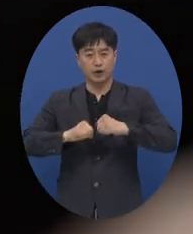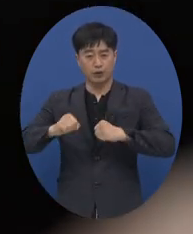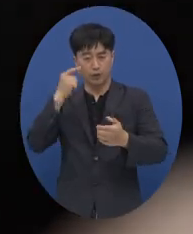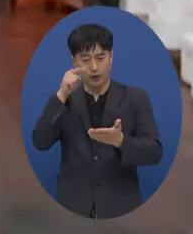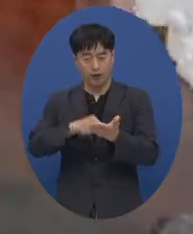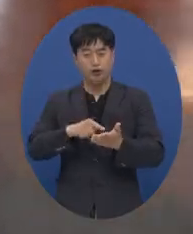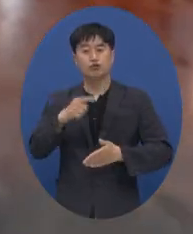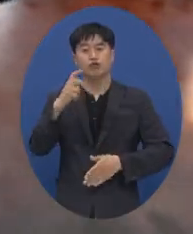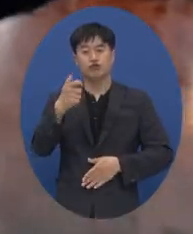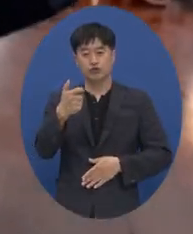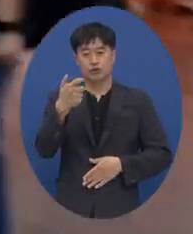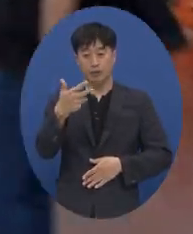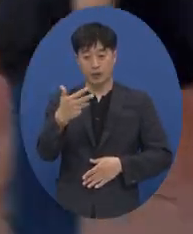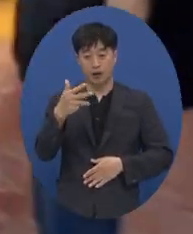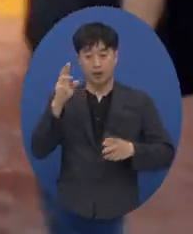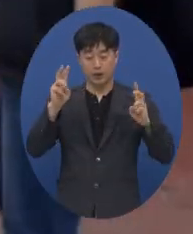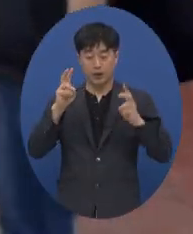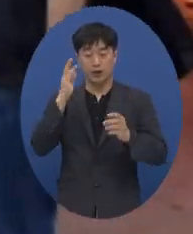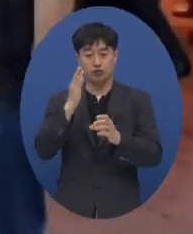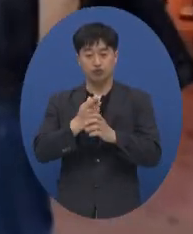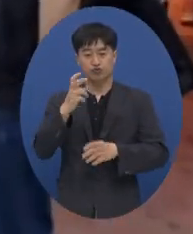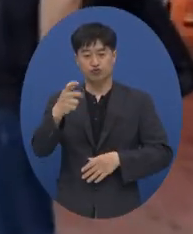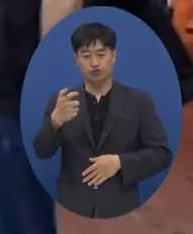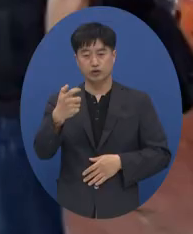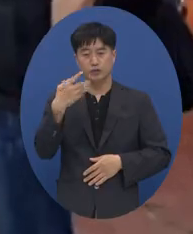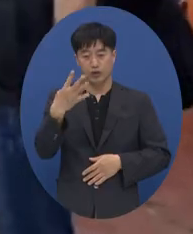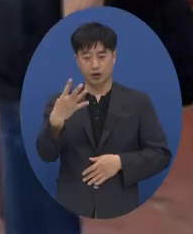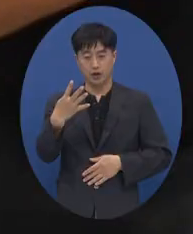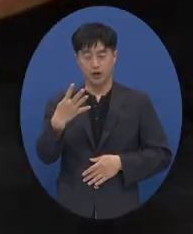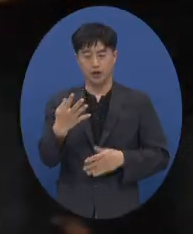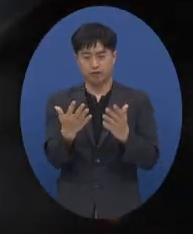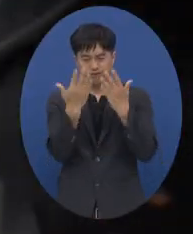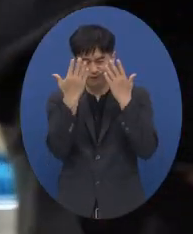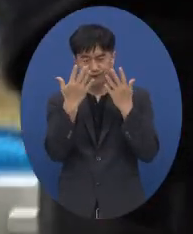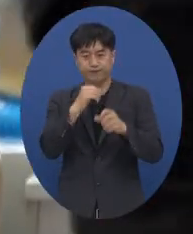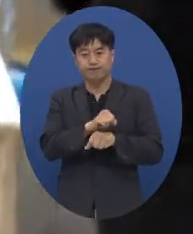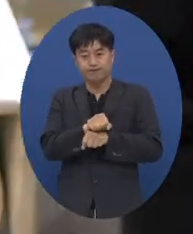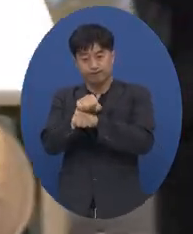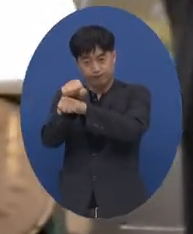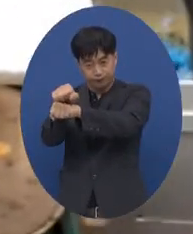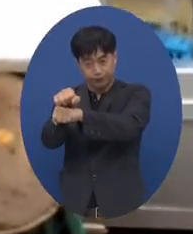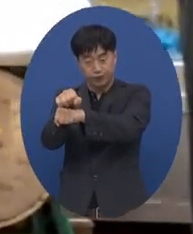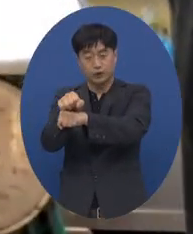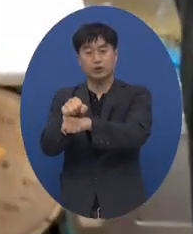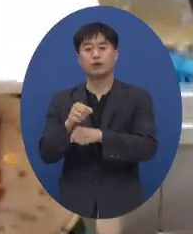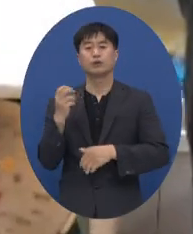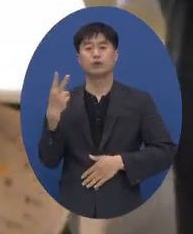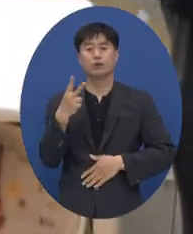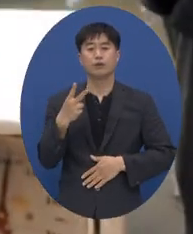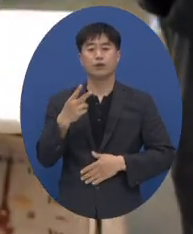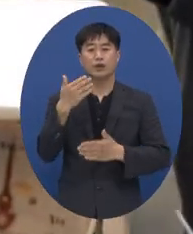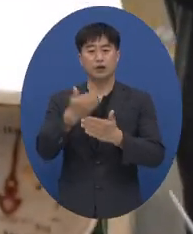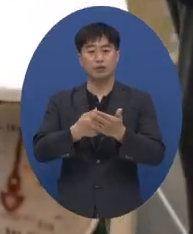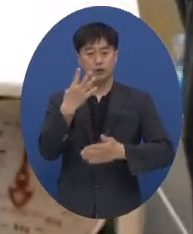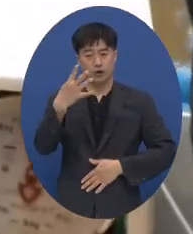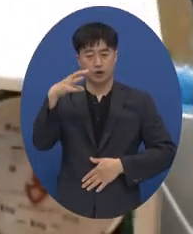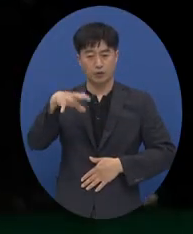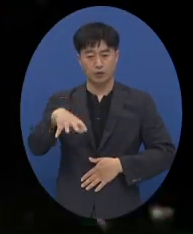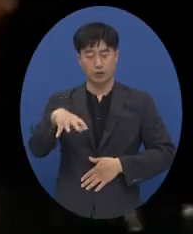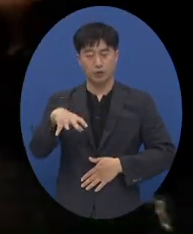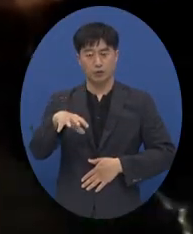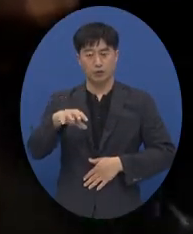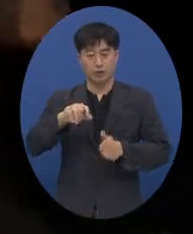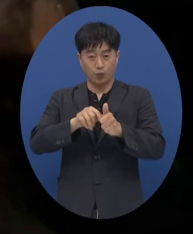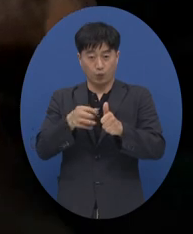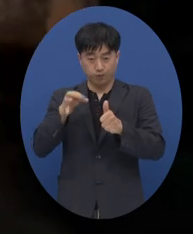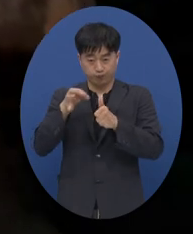확인된 68개 업체 중 64곳에 대해 형사 입건하고 검찰에 송치하는 한편 나머지 4개 업체에